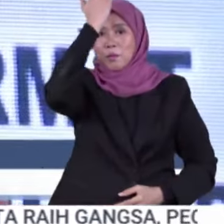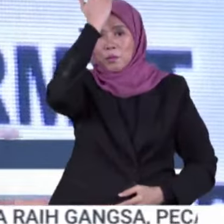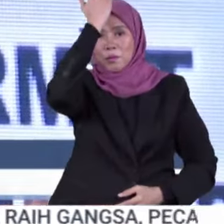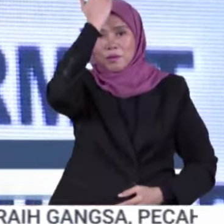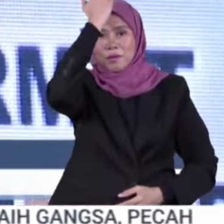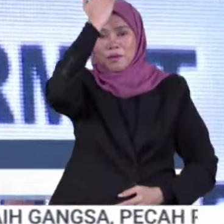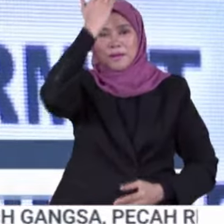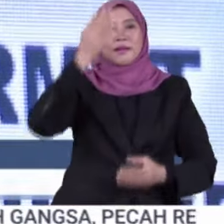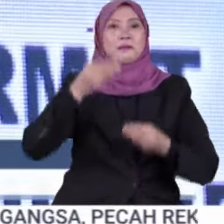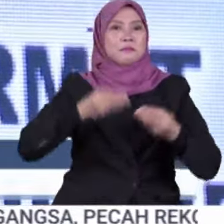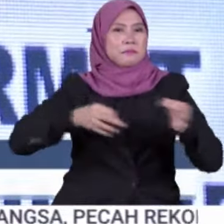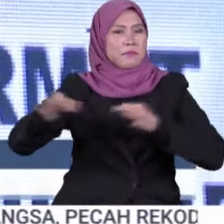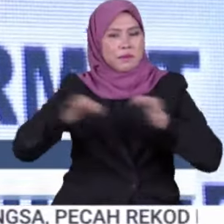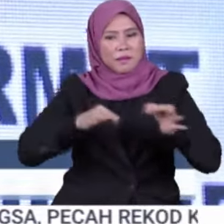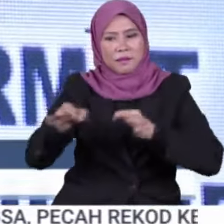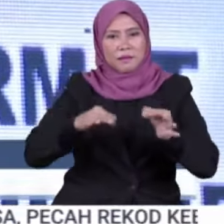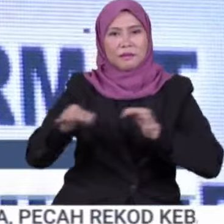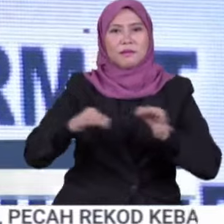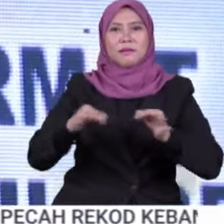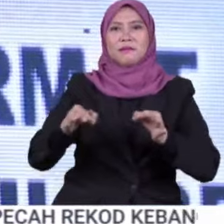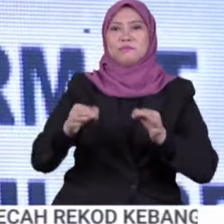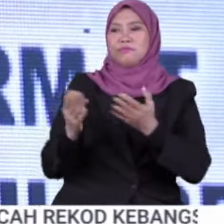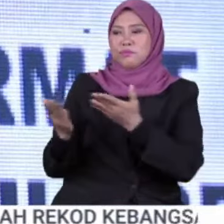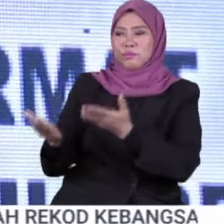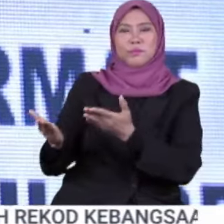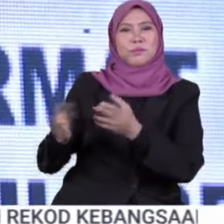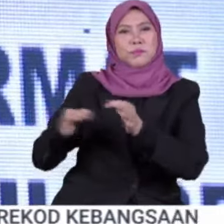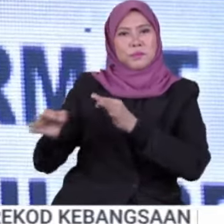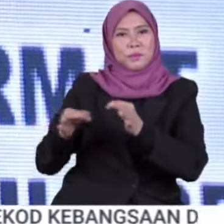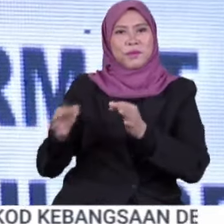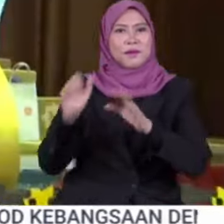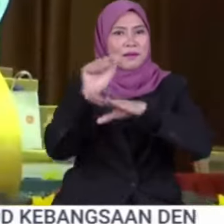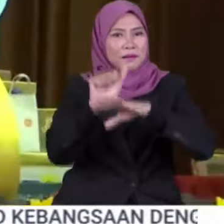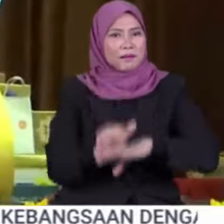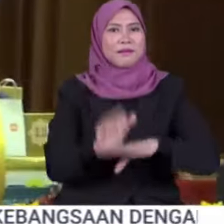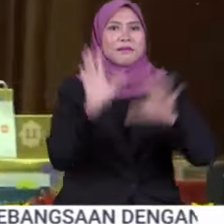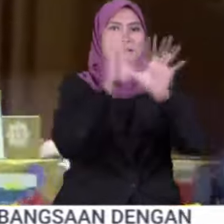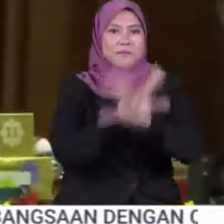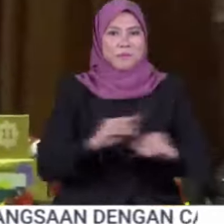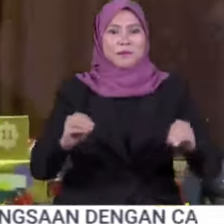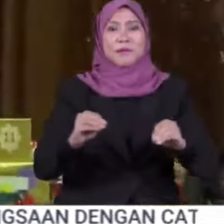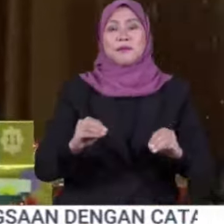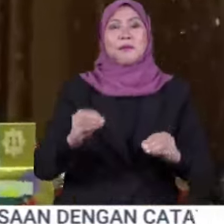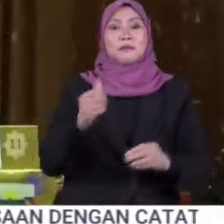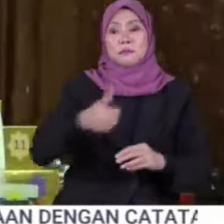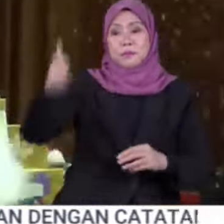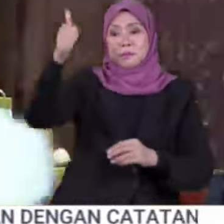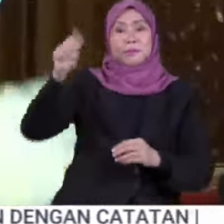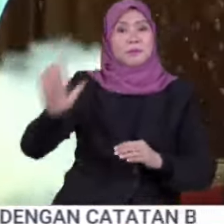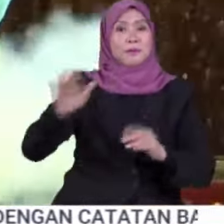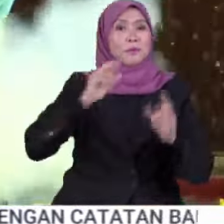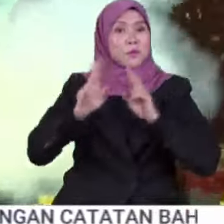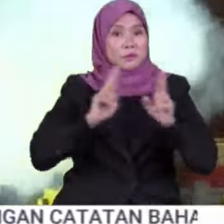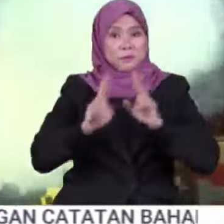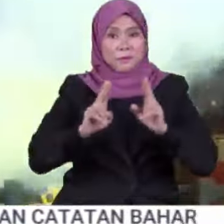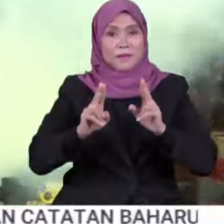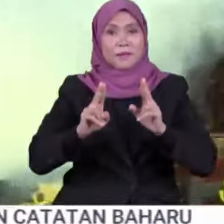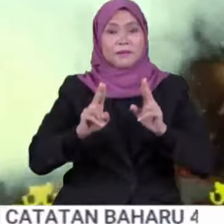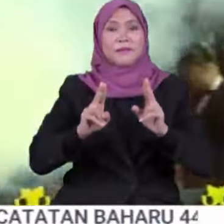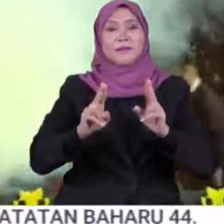memberi penjelasan mengenai dengan seni budaya yang ada di Sarawak. Premier berkata demikian dalam ucapannya pada